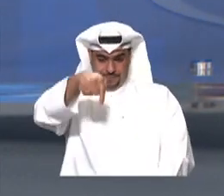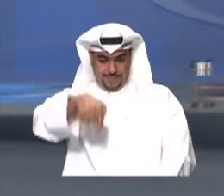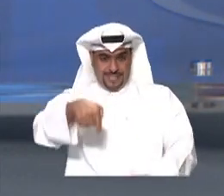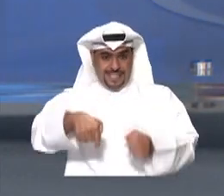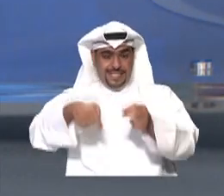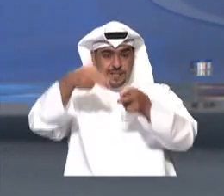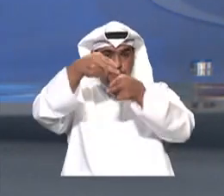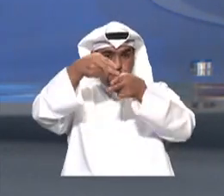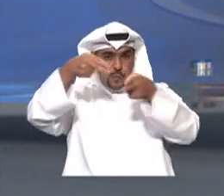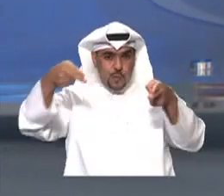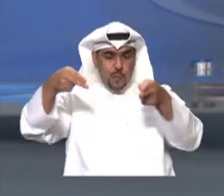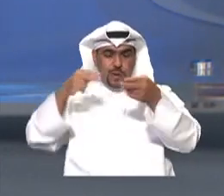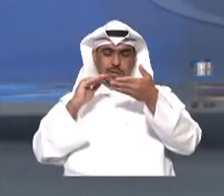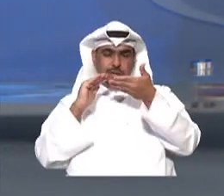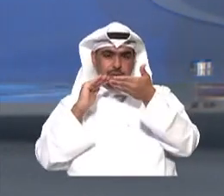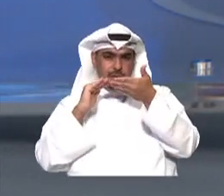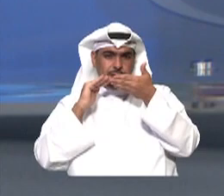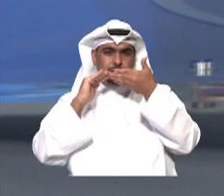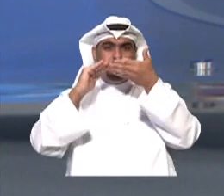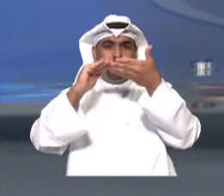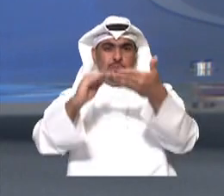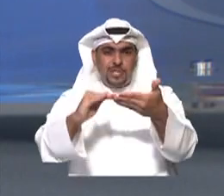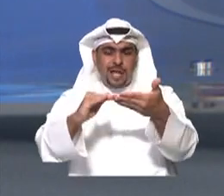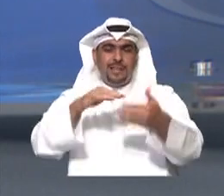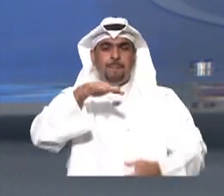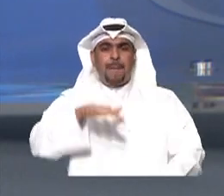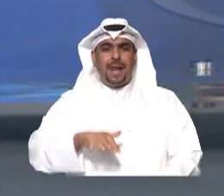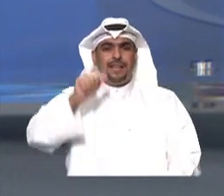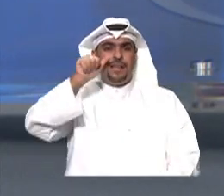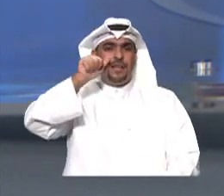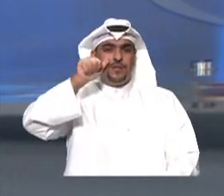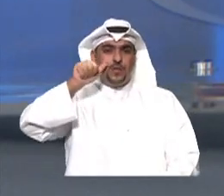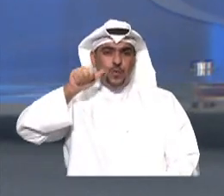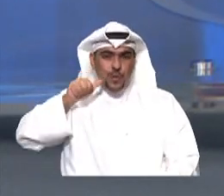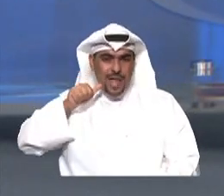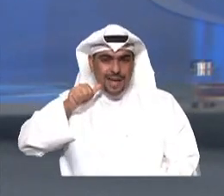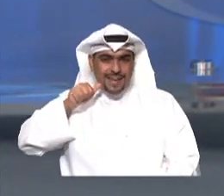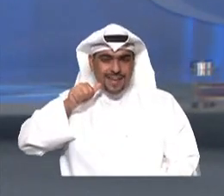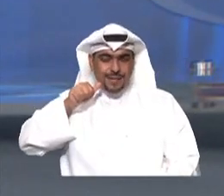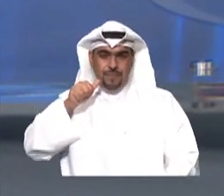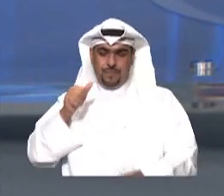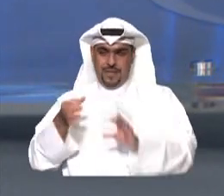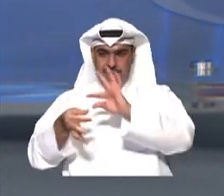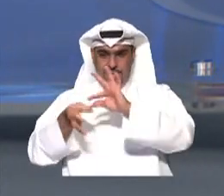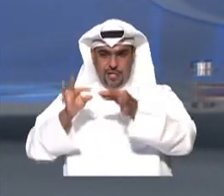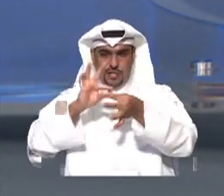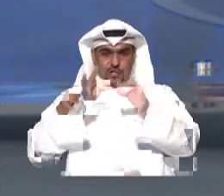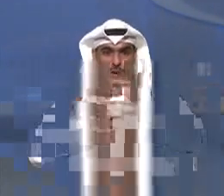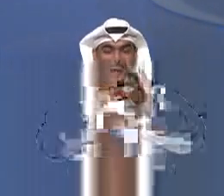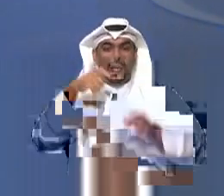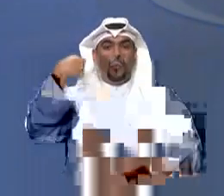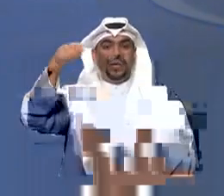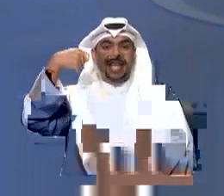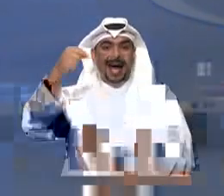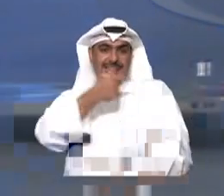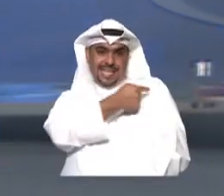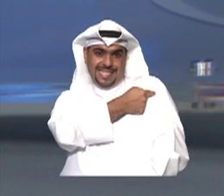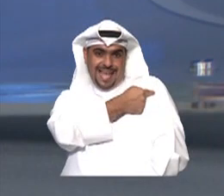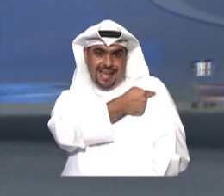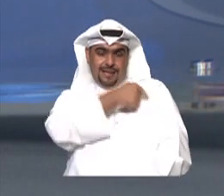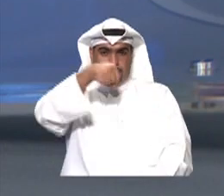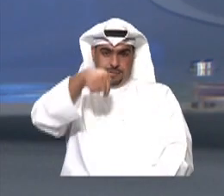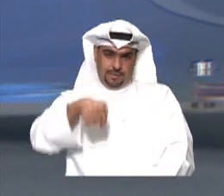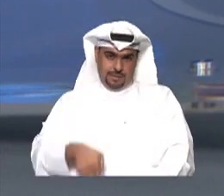الإنسانية والإغاثية في دعم الأشقاء في السودان، حيث دشنت جمعية صندوق إعانة المرضى الكويتي مخيمات